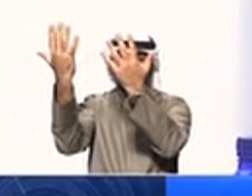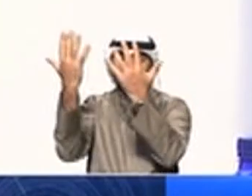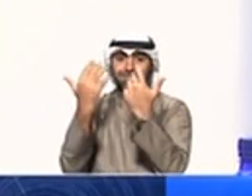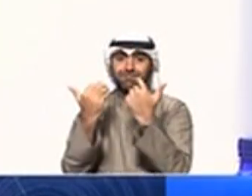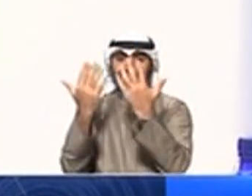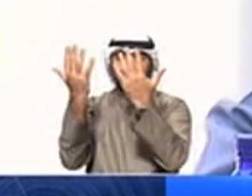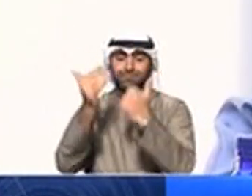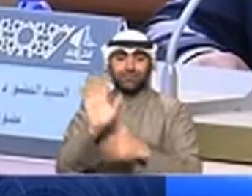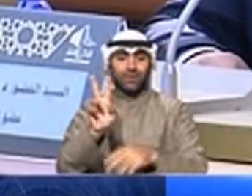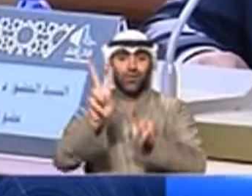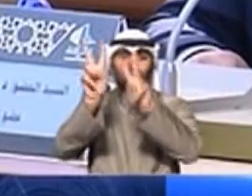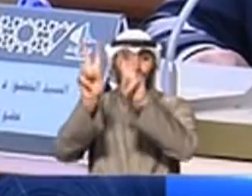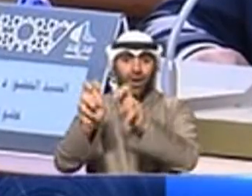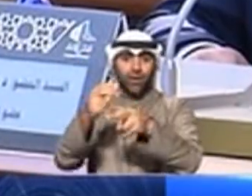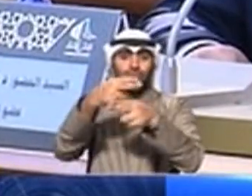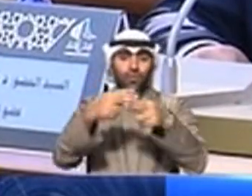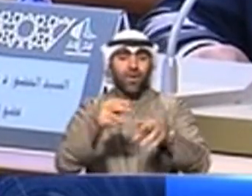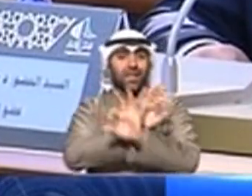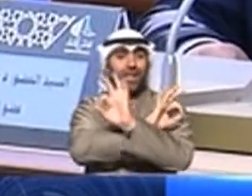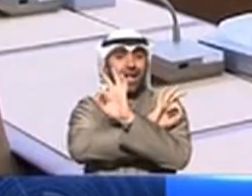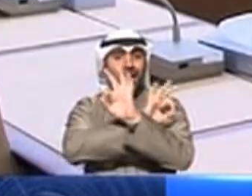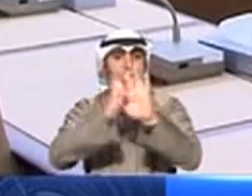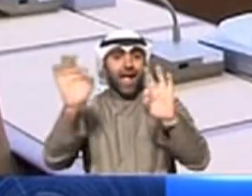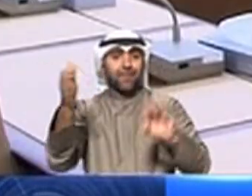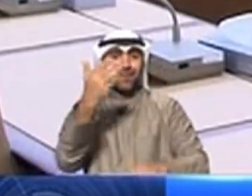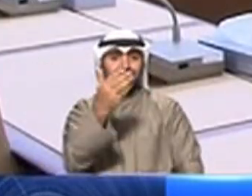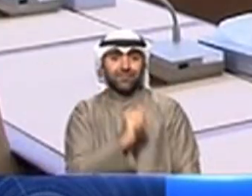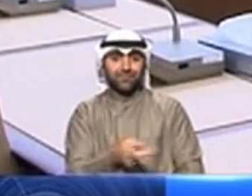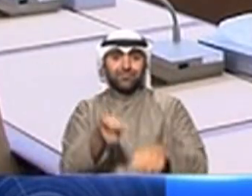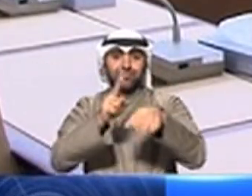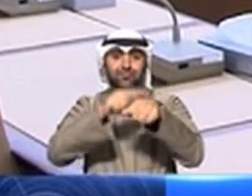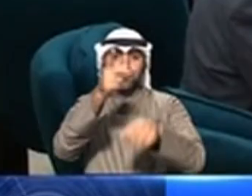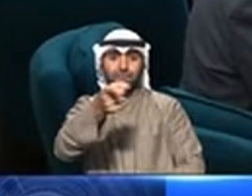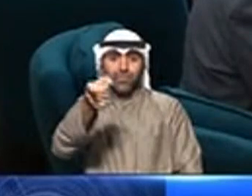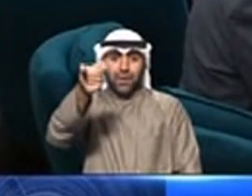اللجان البرلمانية اجتماعاتها يوم غد لتحديد